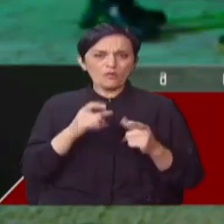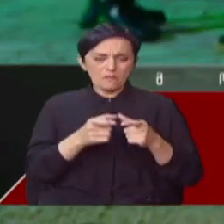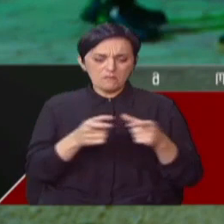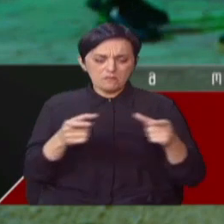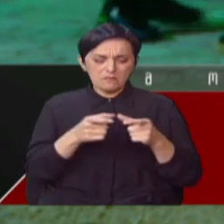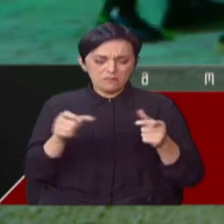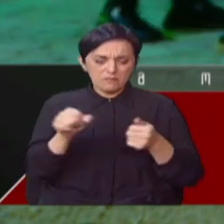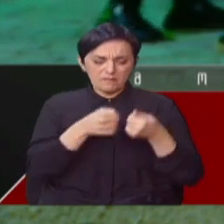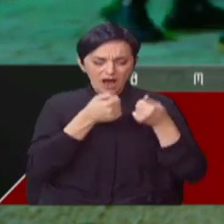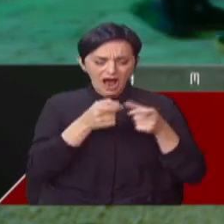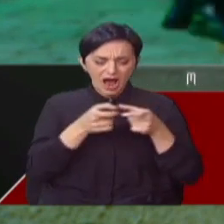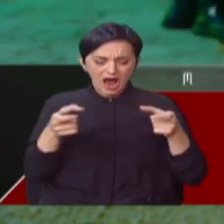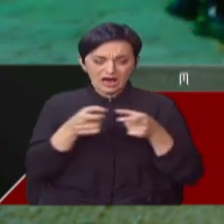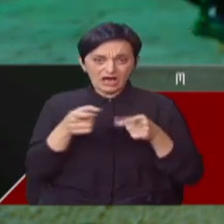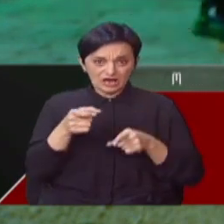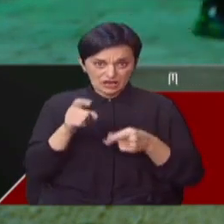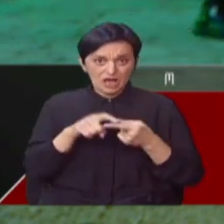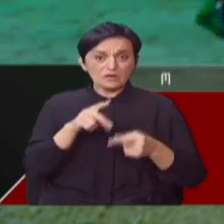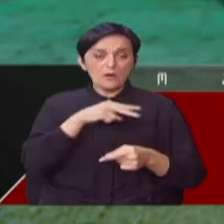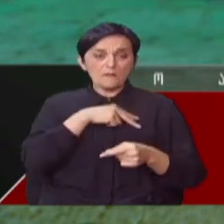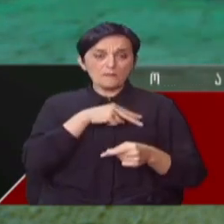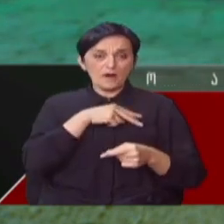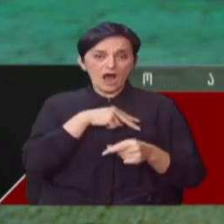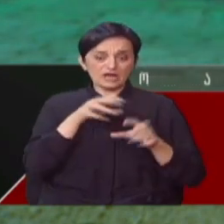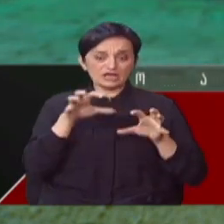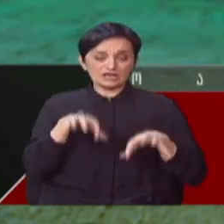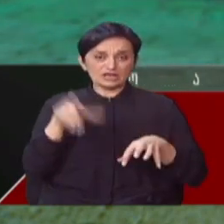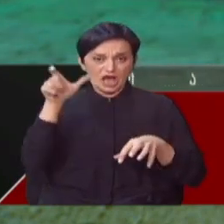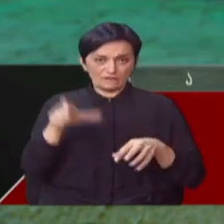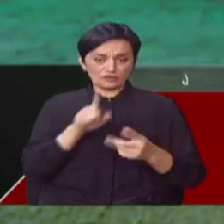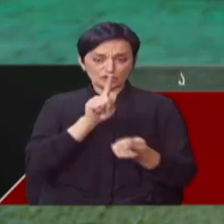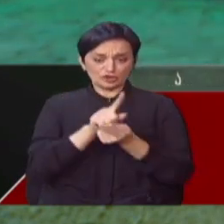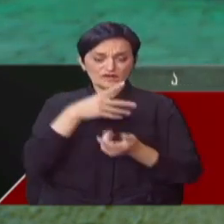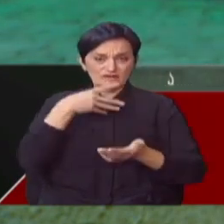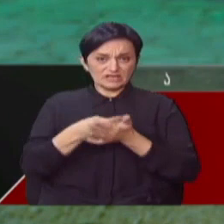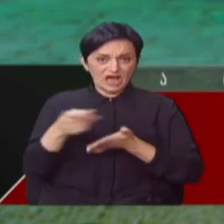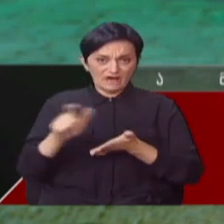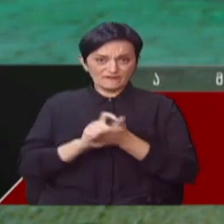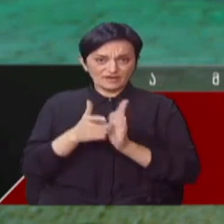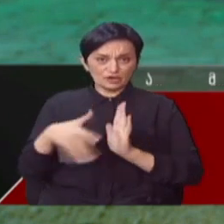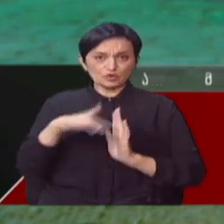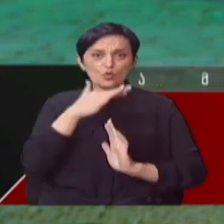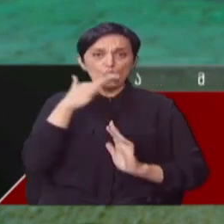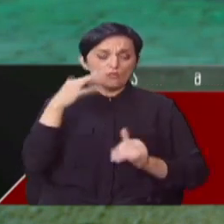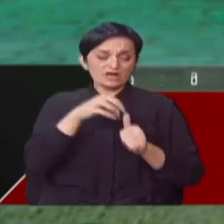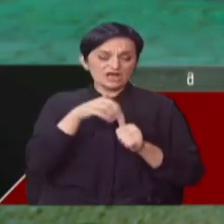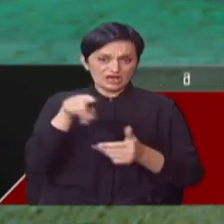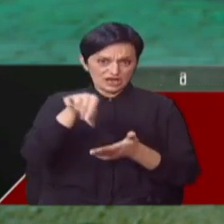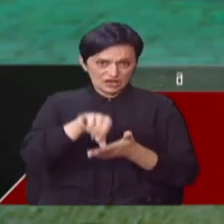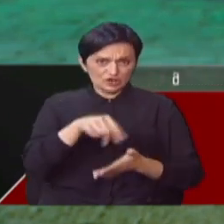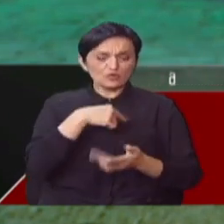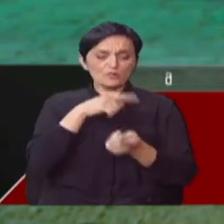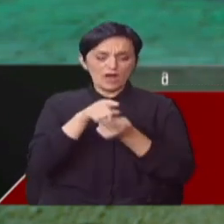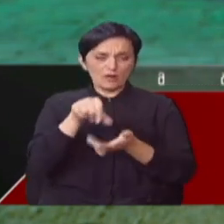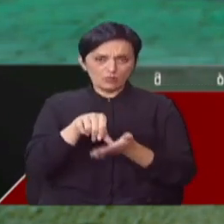șirebit parlamentist tauci domarem, ga, eta șehuedra, tauis abineci, sadat უმრავლესობის ლიდერი ესწრებოდა მეც გახდით ამ